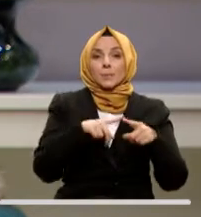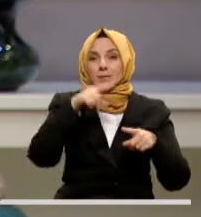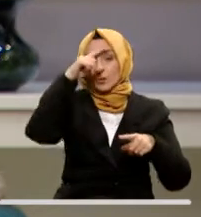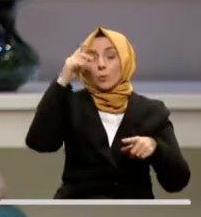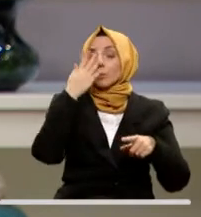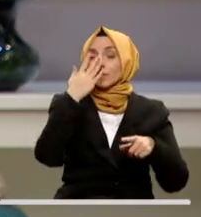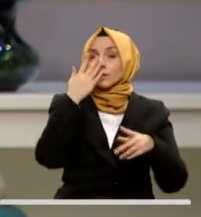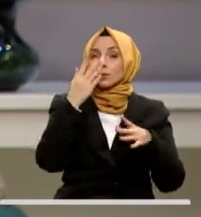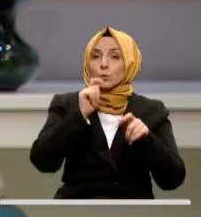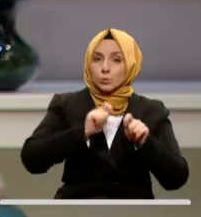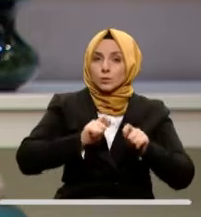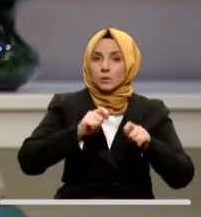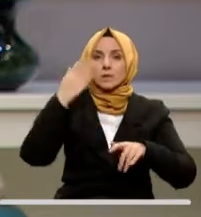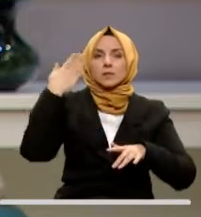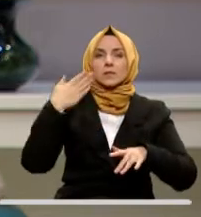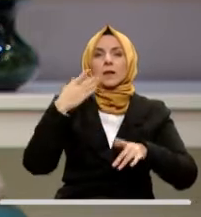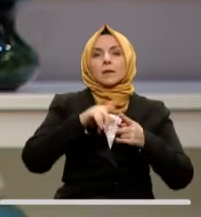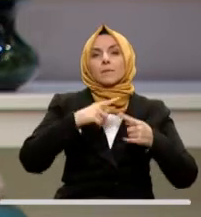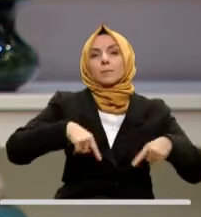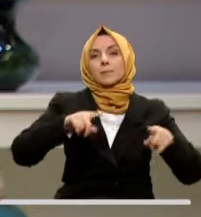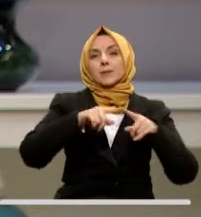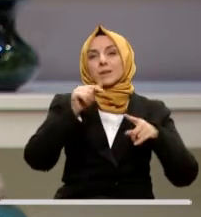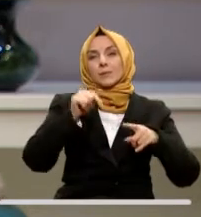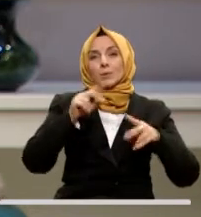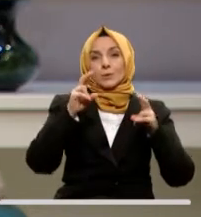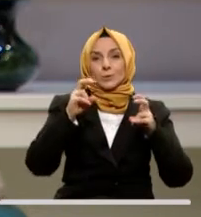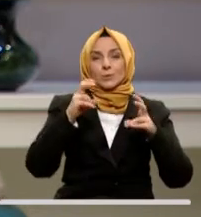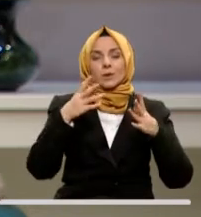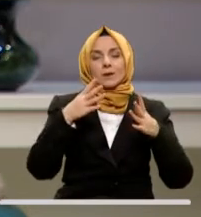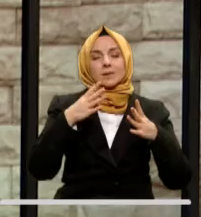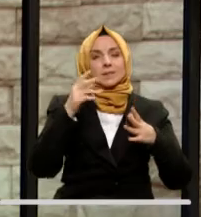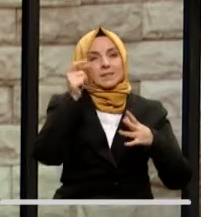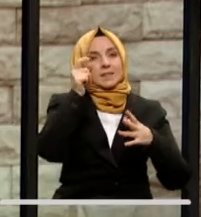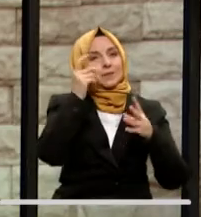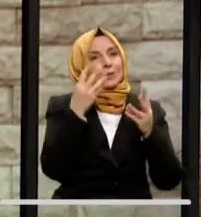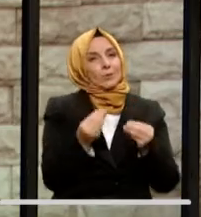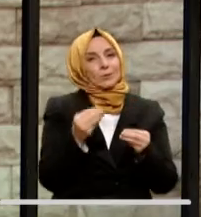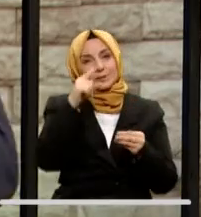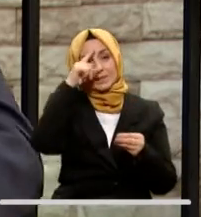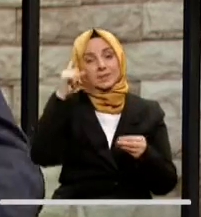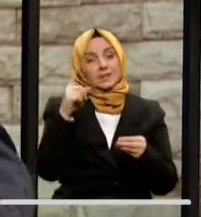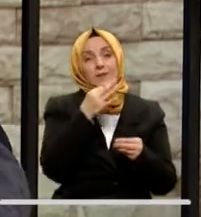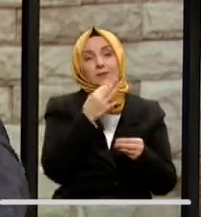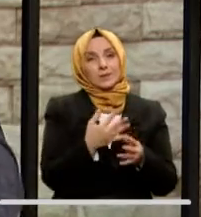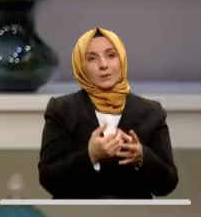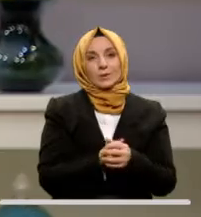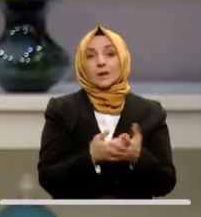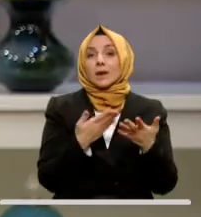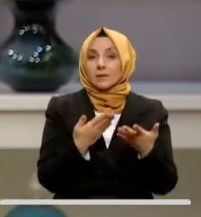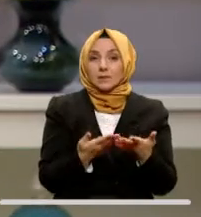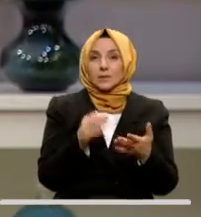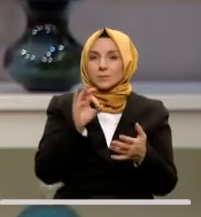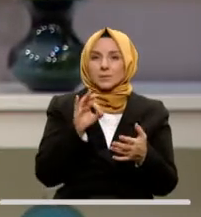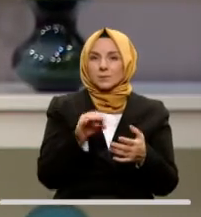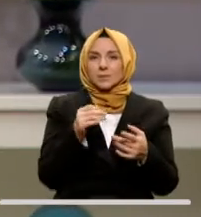ediyoruz ki gerek bizlerin gerek izleyenler imizin bu noktada hassasiyetlerini artmasına vesile olur inşallah inşallah inşallah Teşekkürler öpüyorum Evet